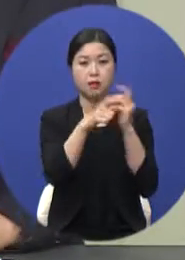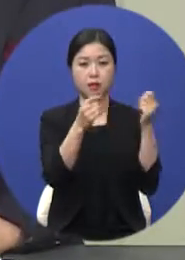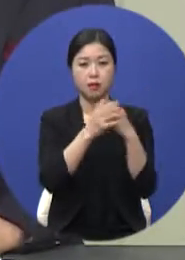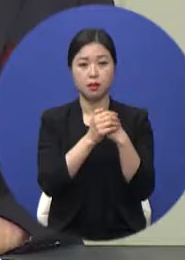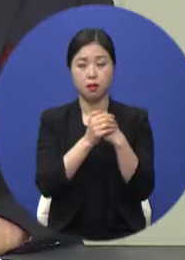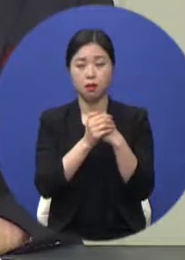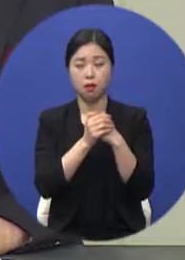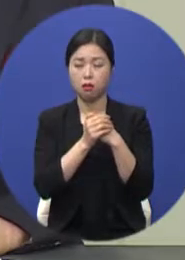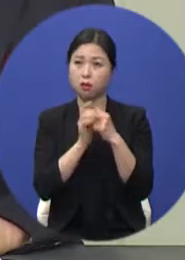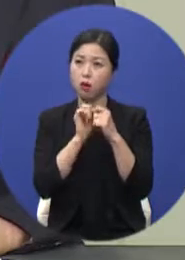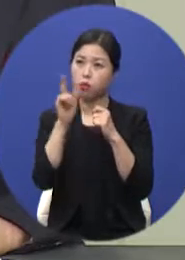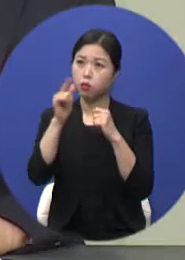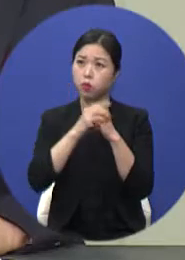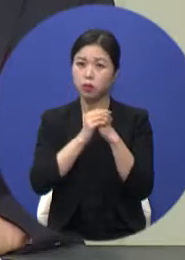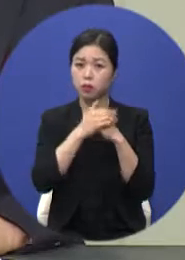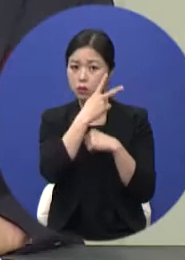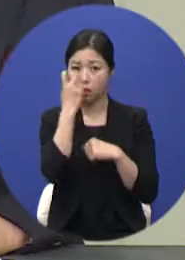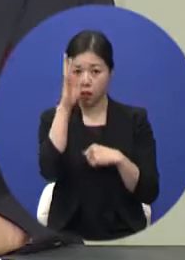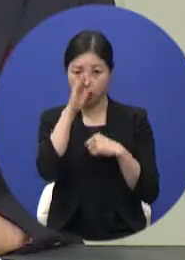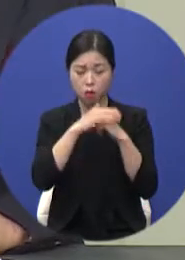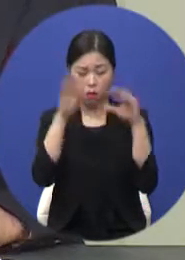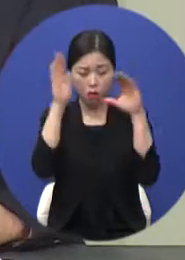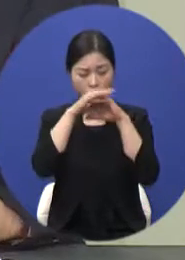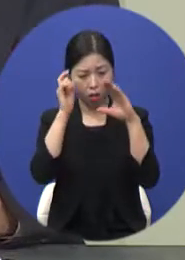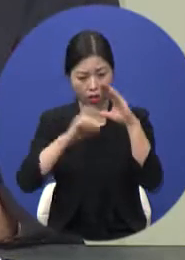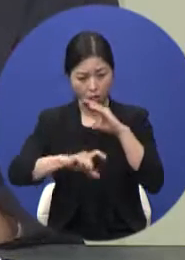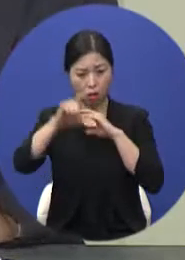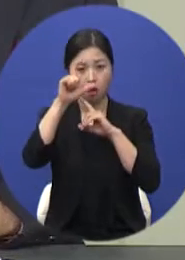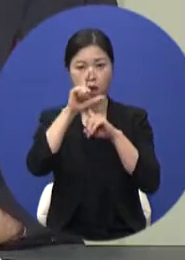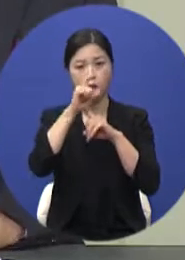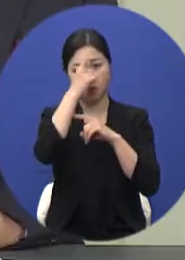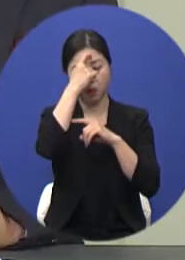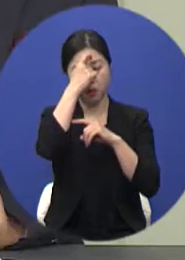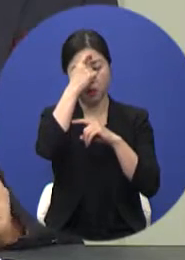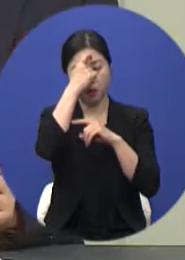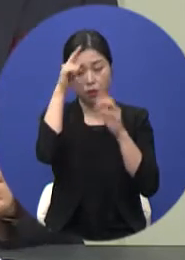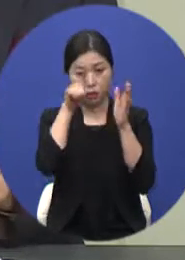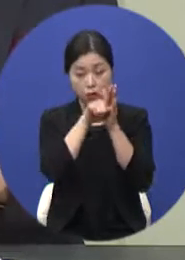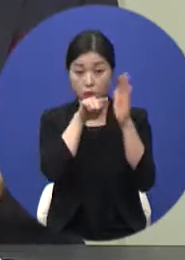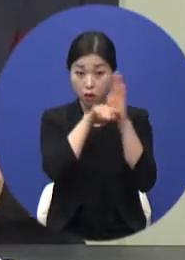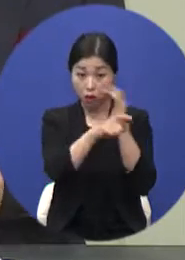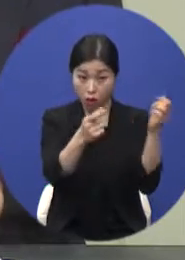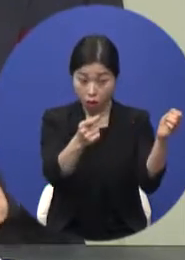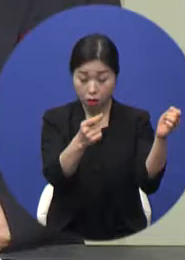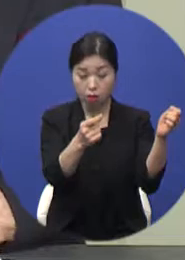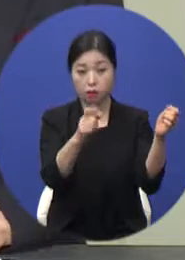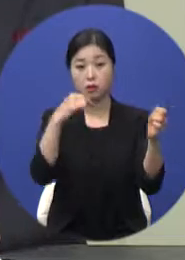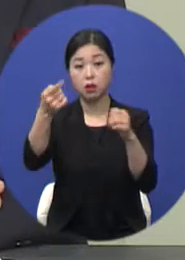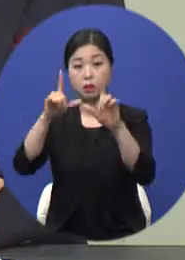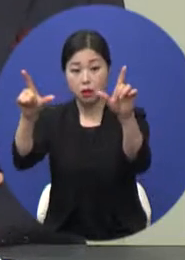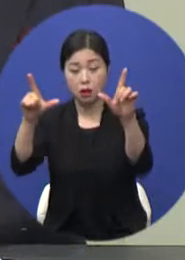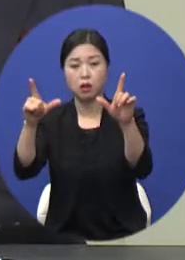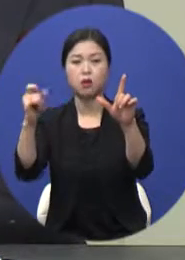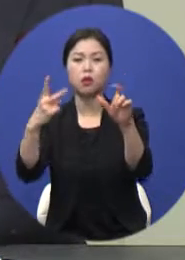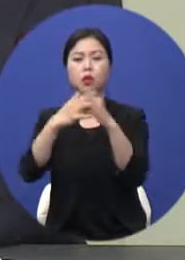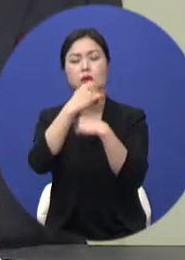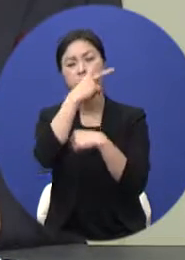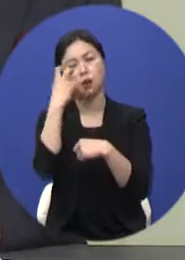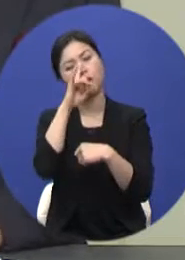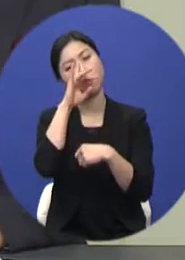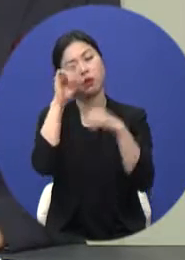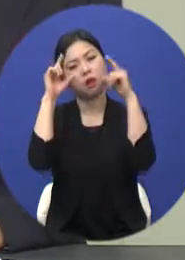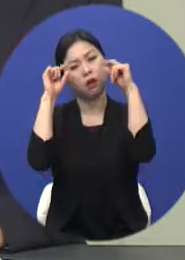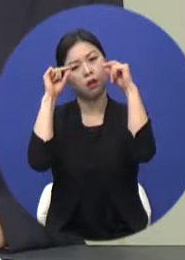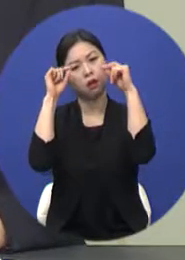밤을 새시고 잠을 안 잔 상태에서 새벽 기도를 가시는 거군요. 네, 근데도 그 다음 날도 잠이 잘 안 오는